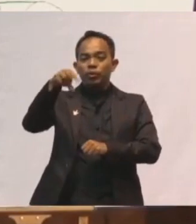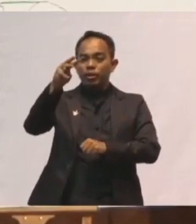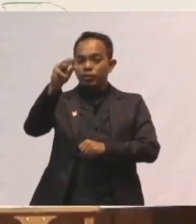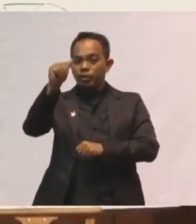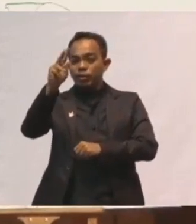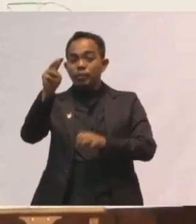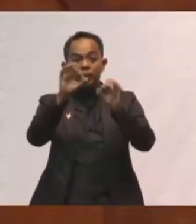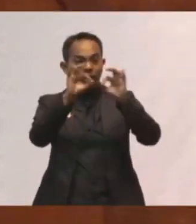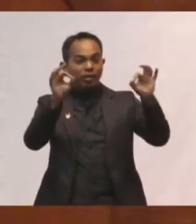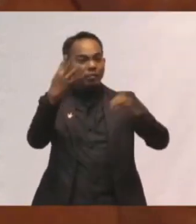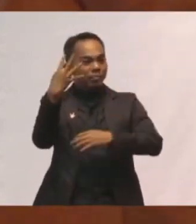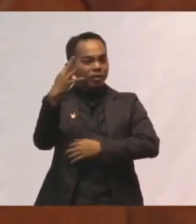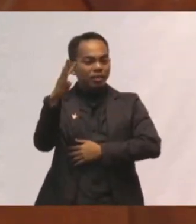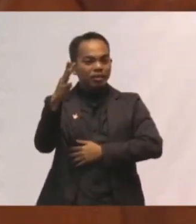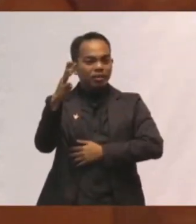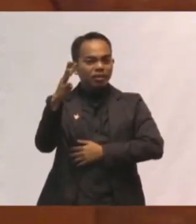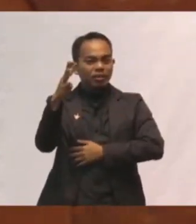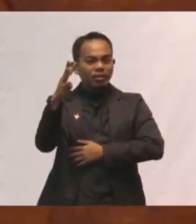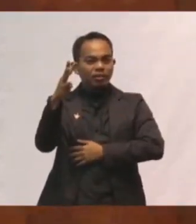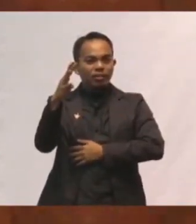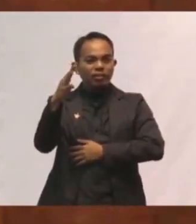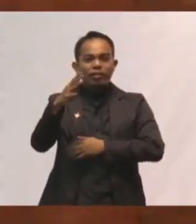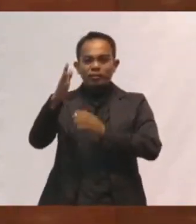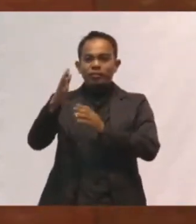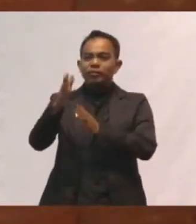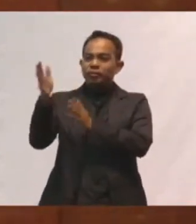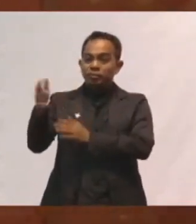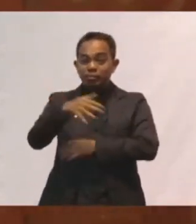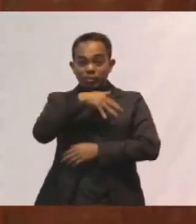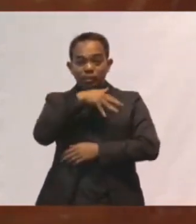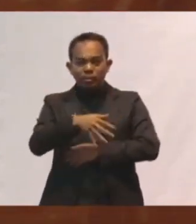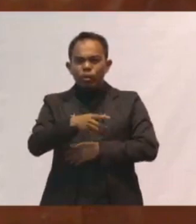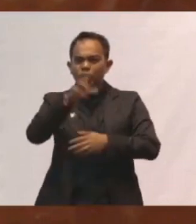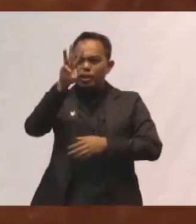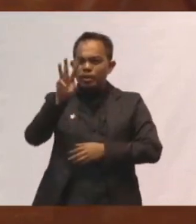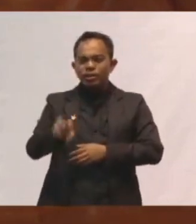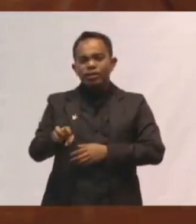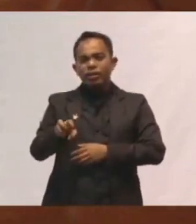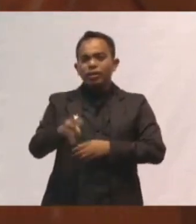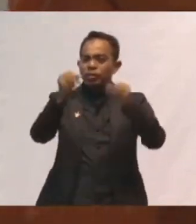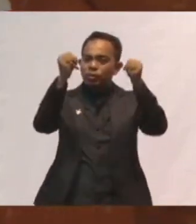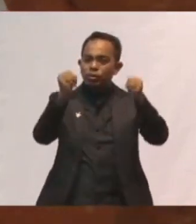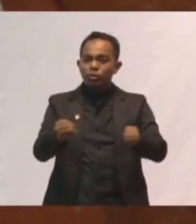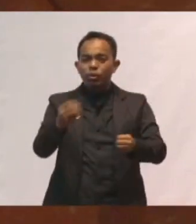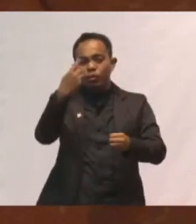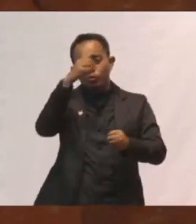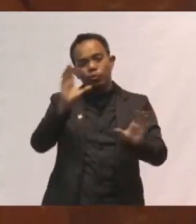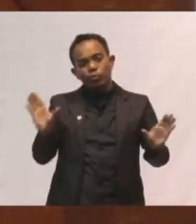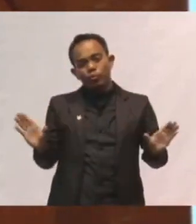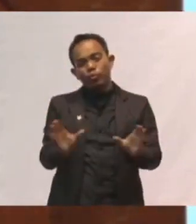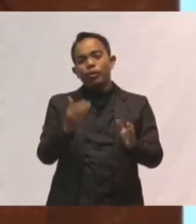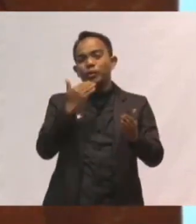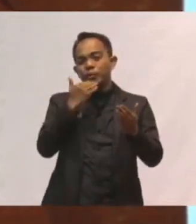ini, dan kami sudah wajibkan manusia untuk berbuat baik